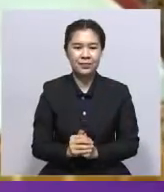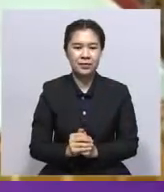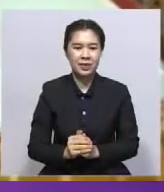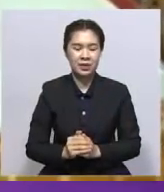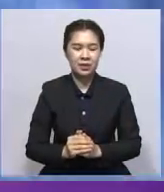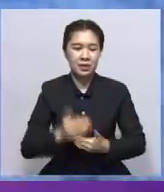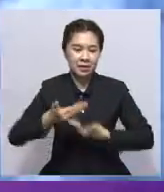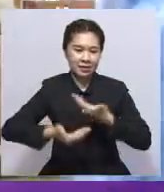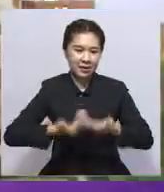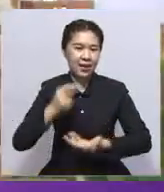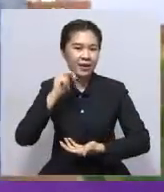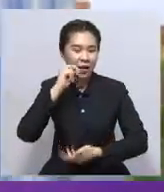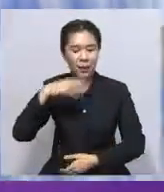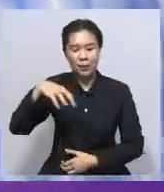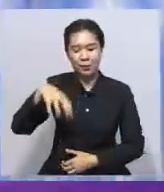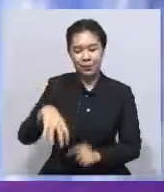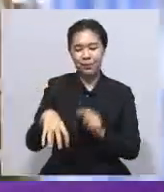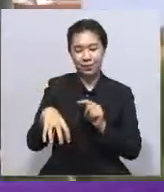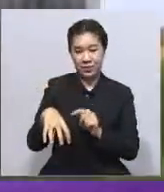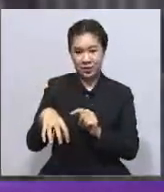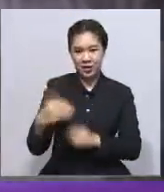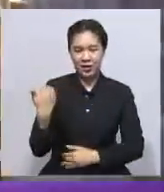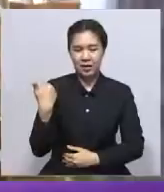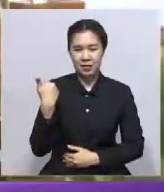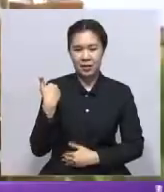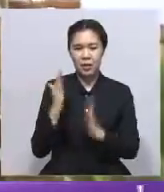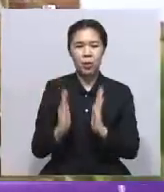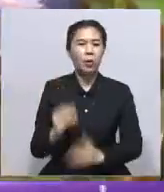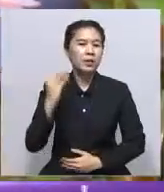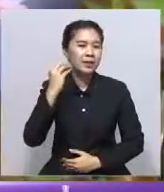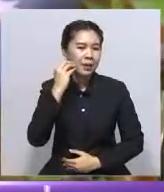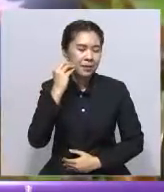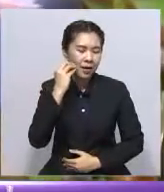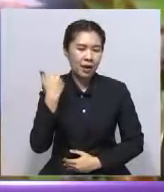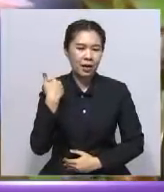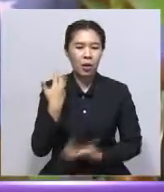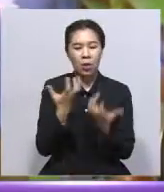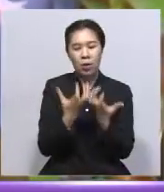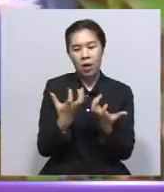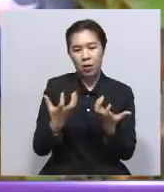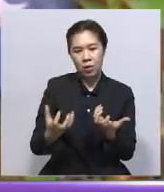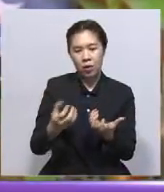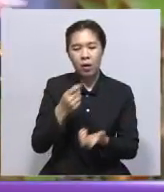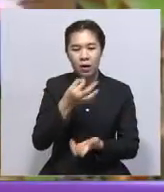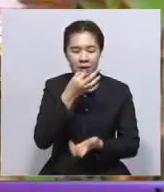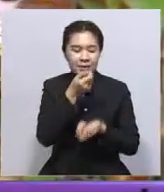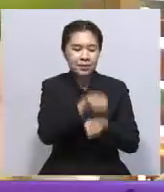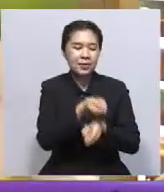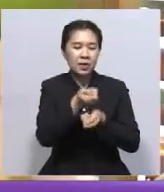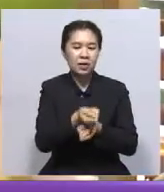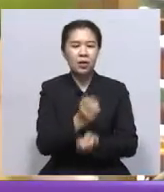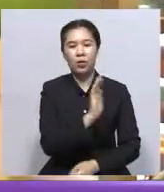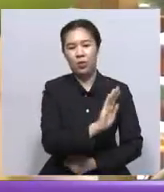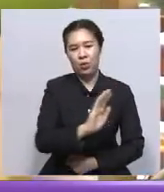น้ำบ้านสาราดินแห่งนี้นะคะเป็นการรวมตัวของชาวบ้านในพื้นที่ได้มีการนำเอาผลผลิตและผลิตภัณฑ์ของตนเองที่มี